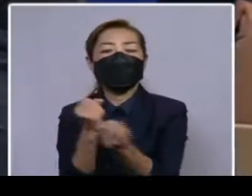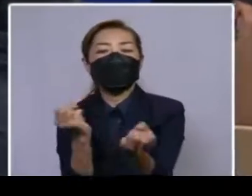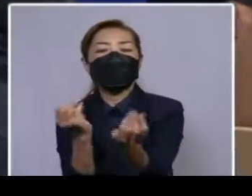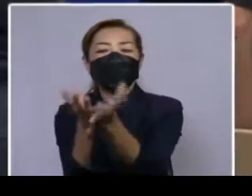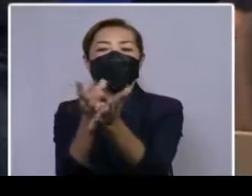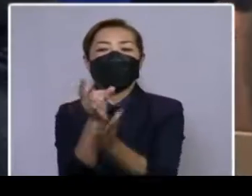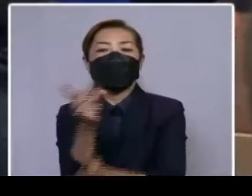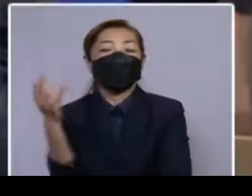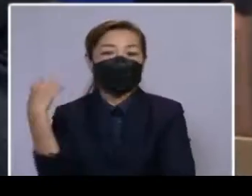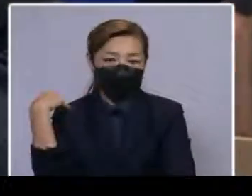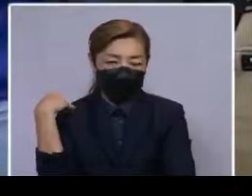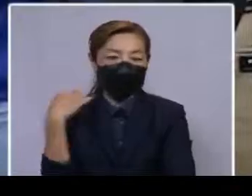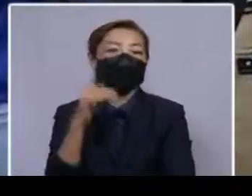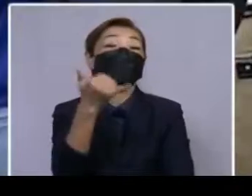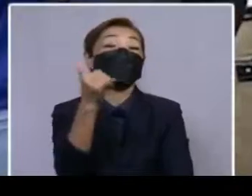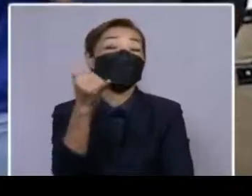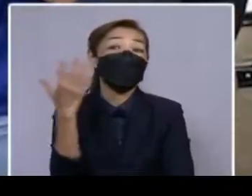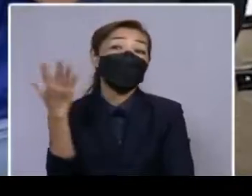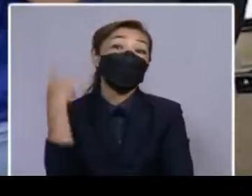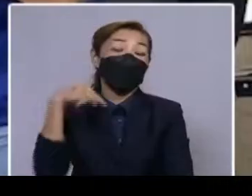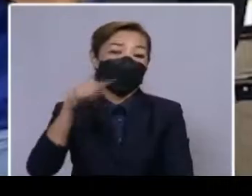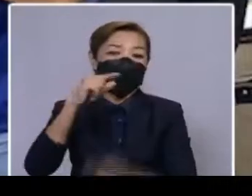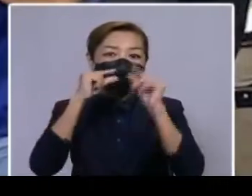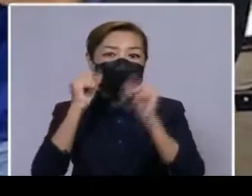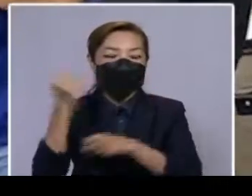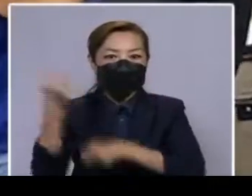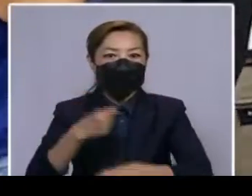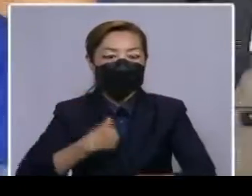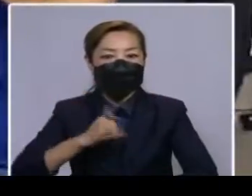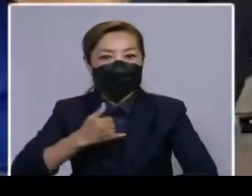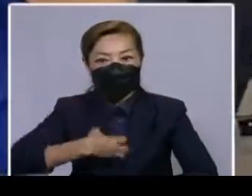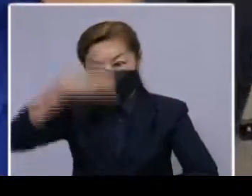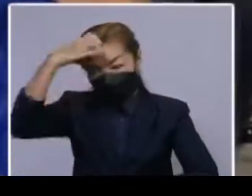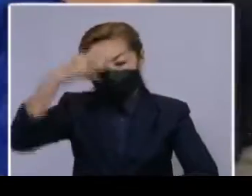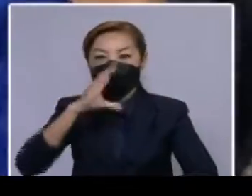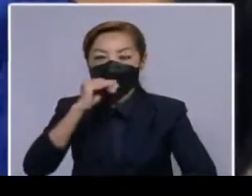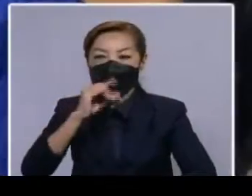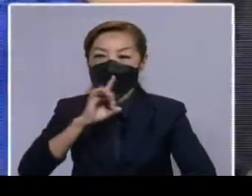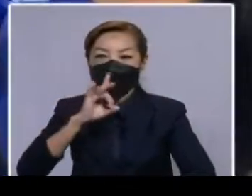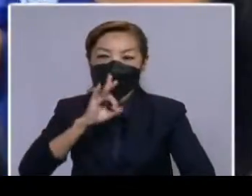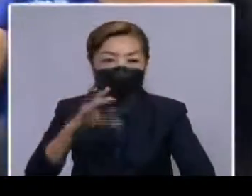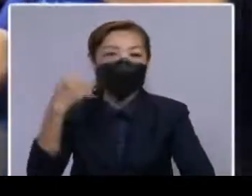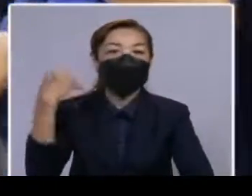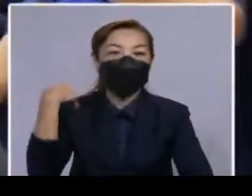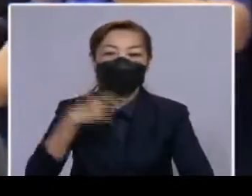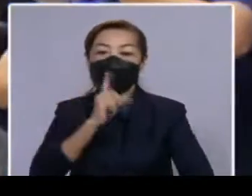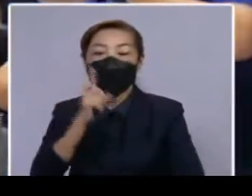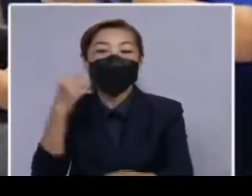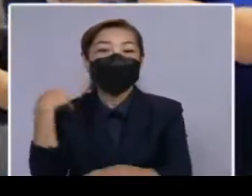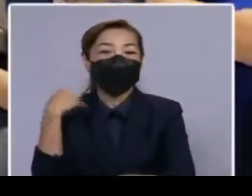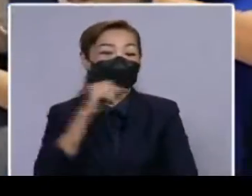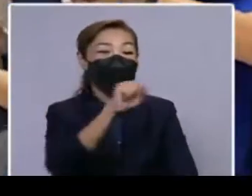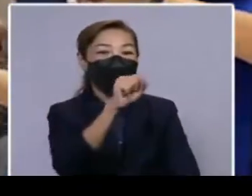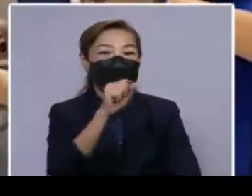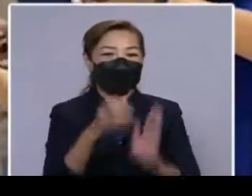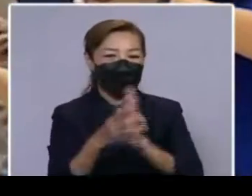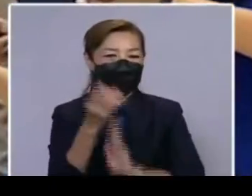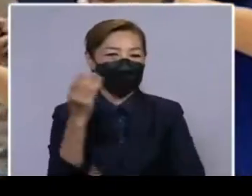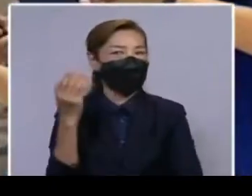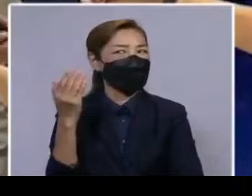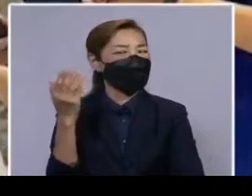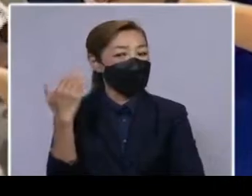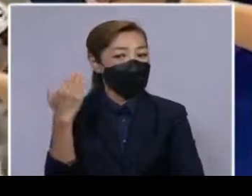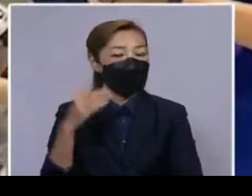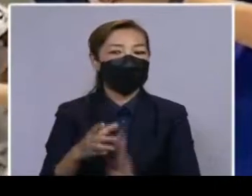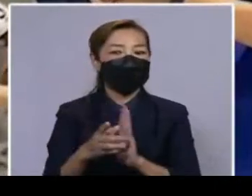ว่ามีบางวันบางช่วงบางตอนที่คุณชูวิทย์ก็ค่อนข้างเกรี้ยวกราดอยู่เหมือนกันที่ไปต่อว่าต่อขานะคะคือจริงๆ